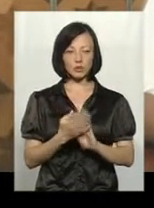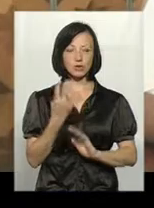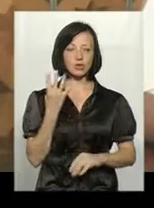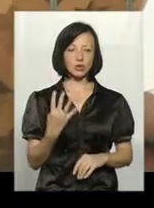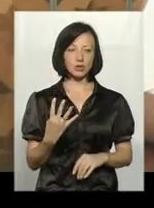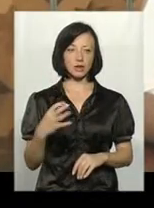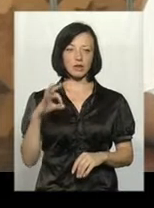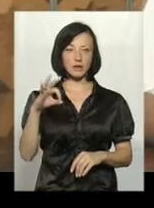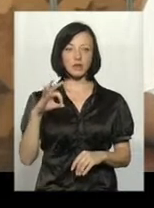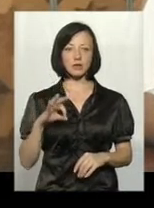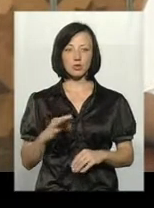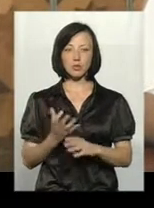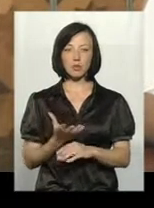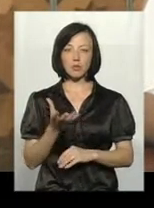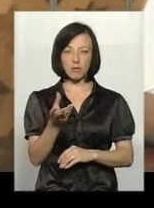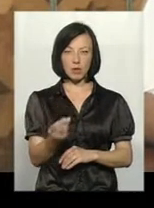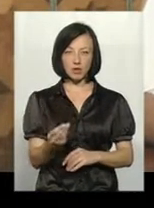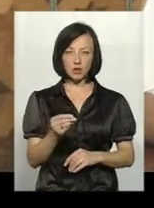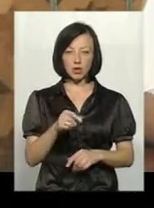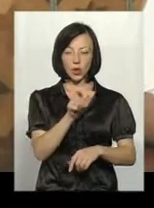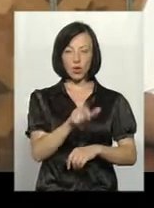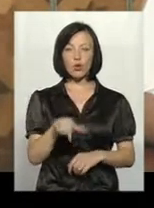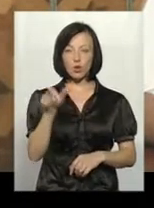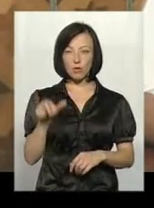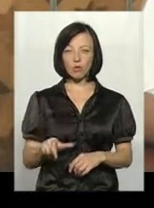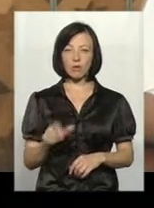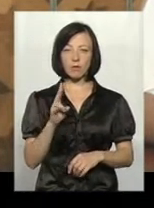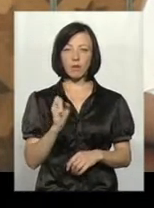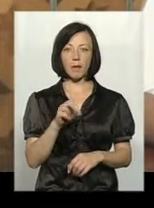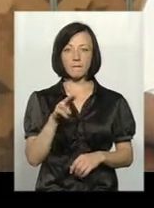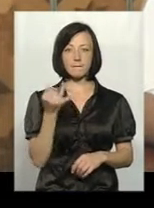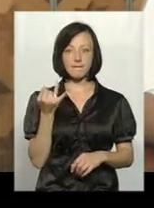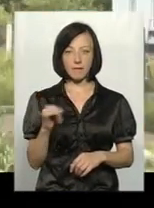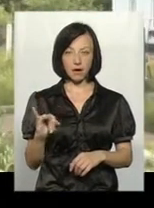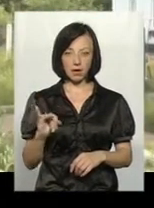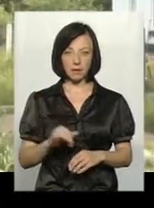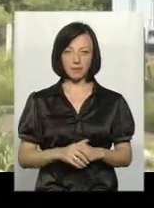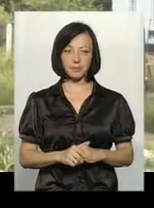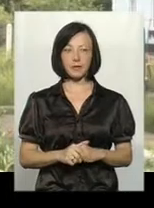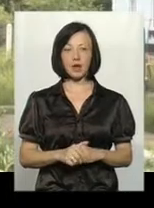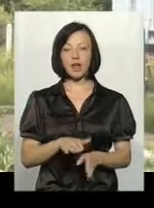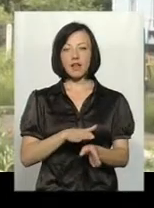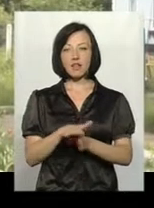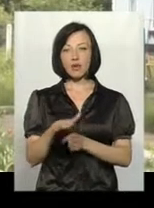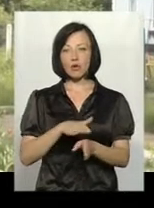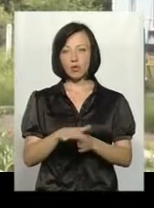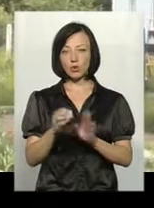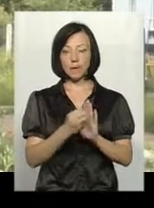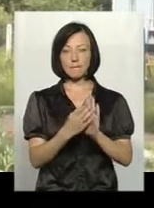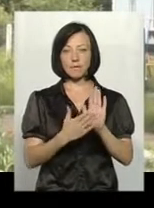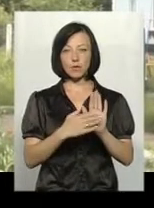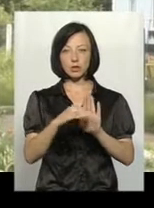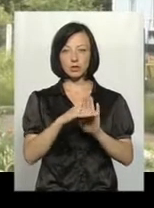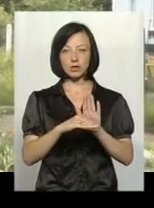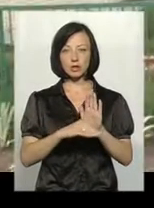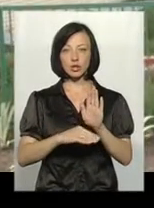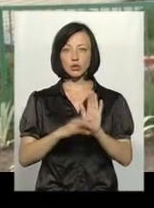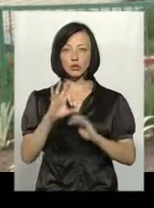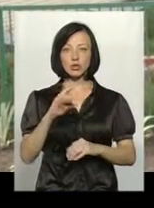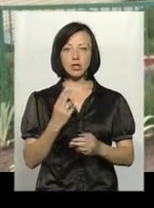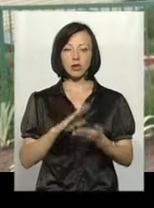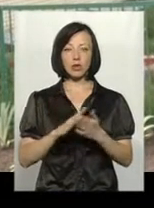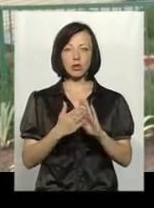4% платить товариство за оренду паїв людям. Виконує орендар і пункти соціальної угоди.